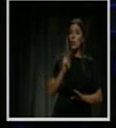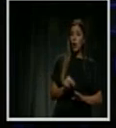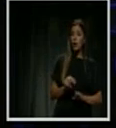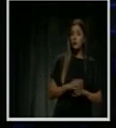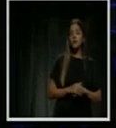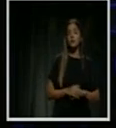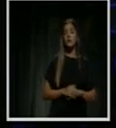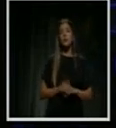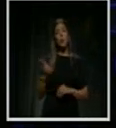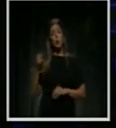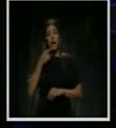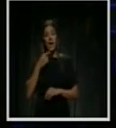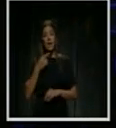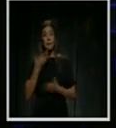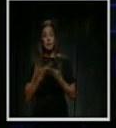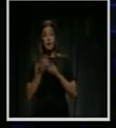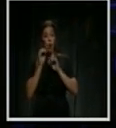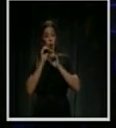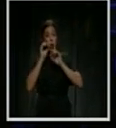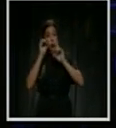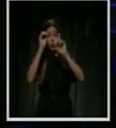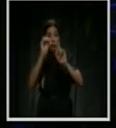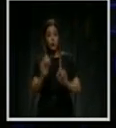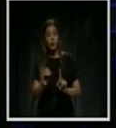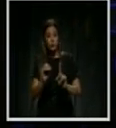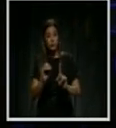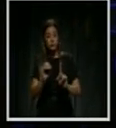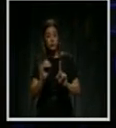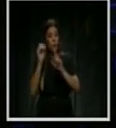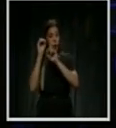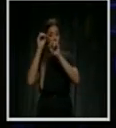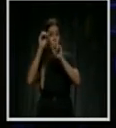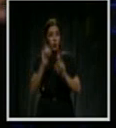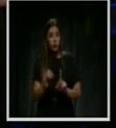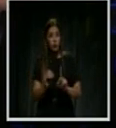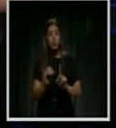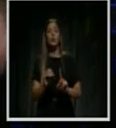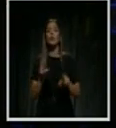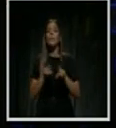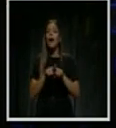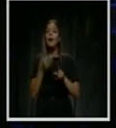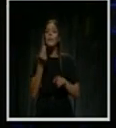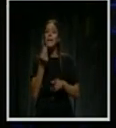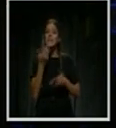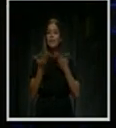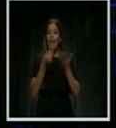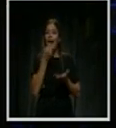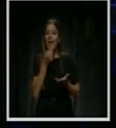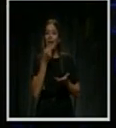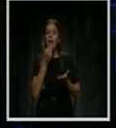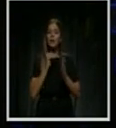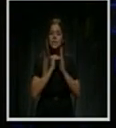li s-Ottubru li ġej u li l-inmin hekk ukoll inżommu fis-seħħ l-iskema stabbilta fil-prezzijiet tal-ikel jew jekk kif trid